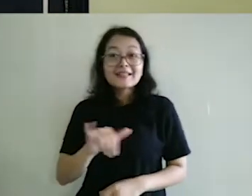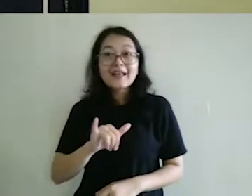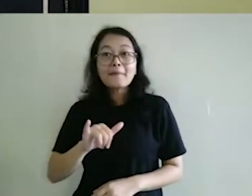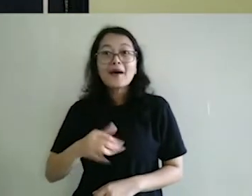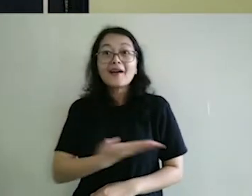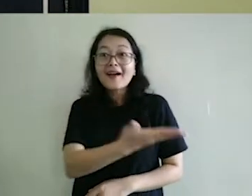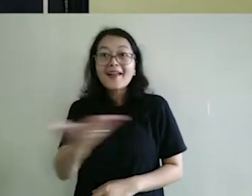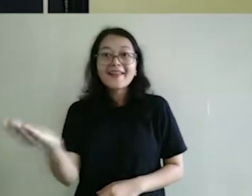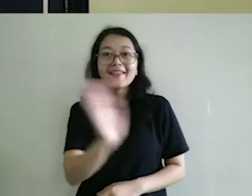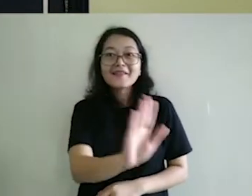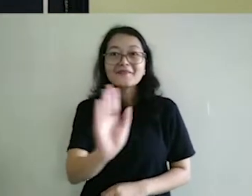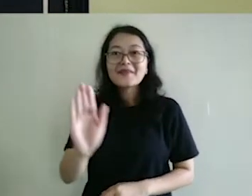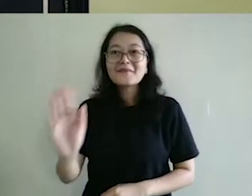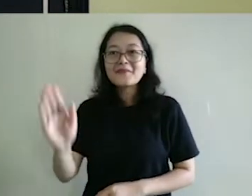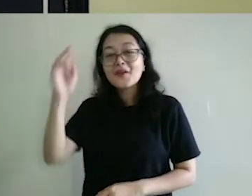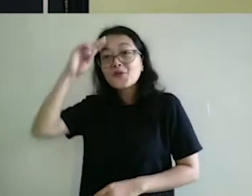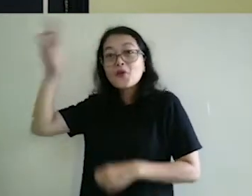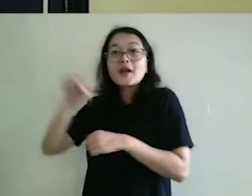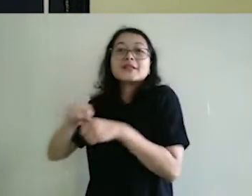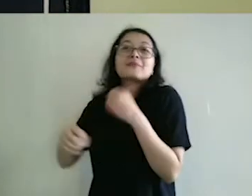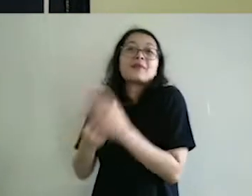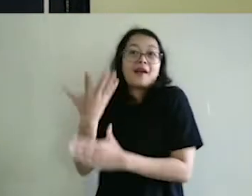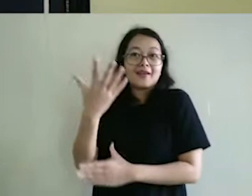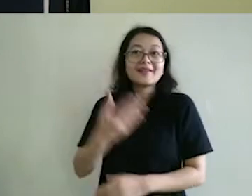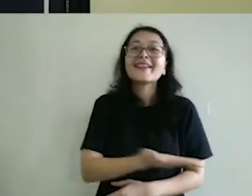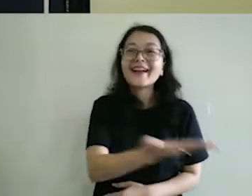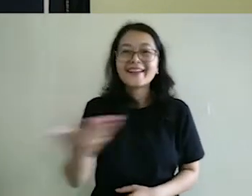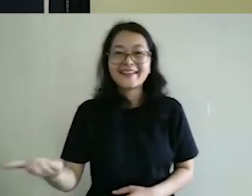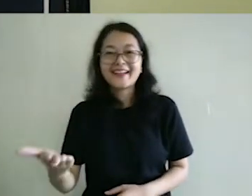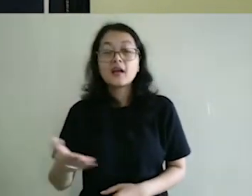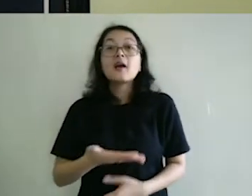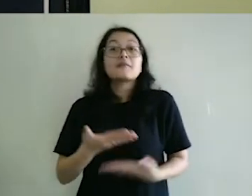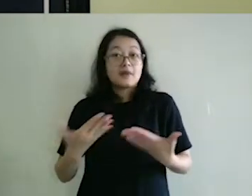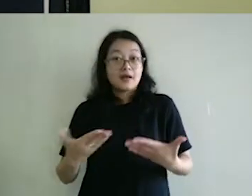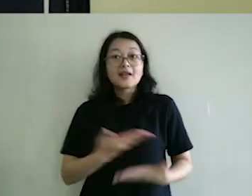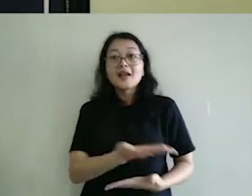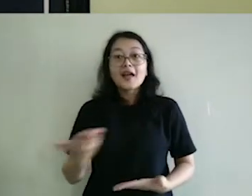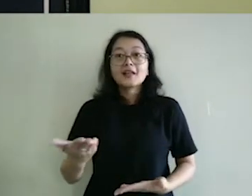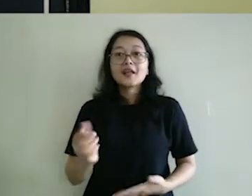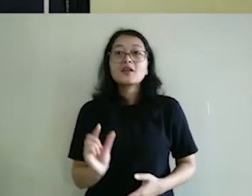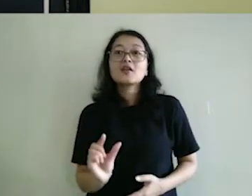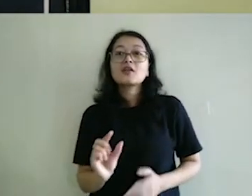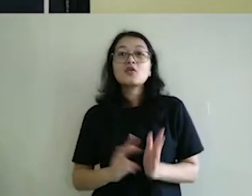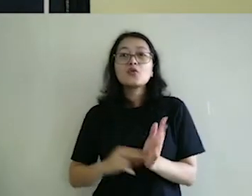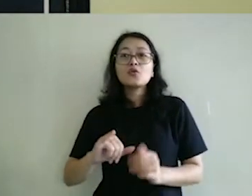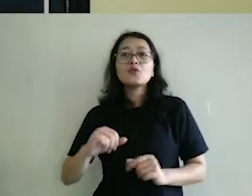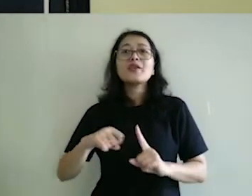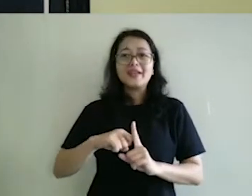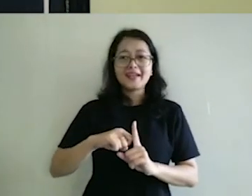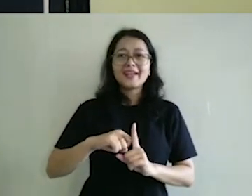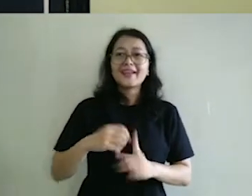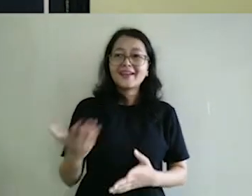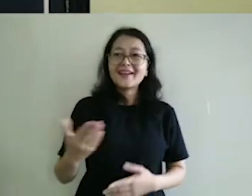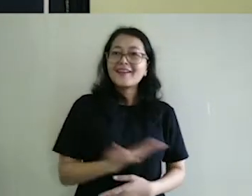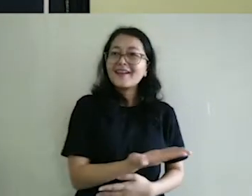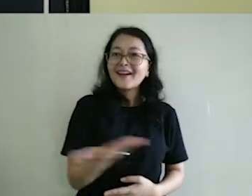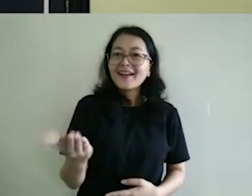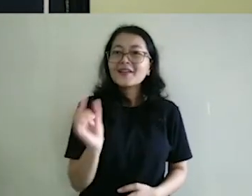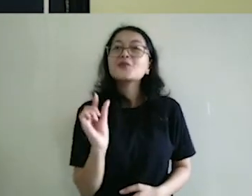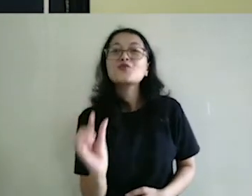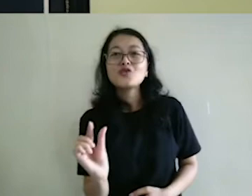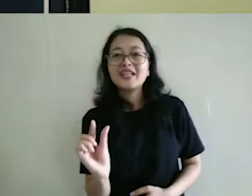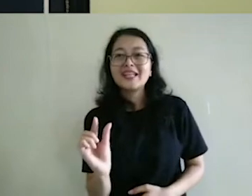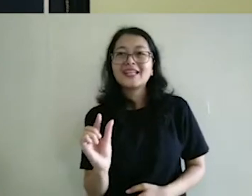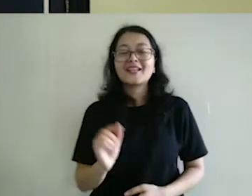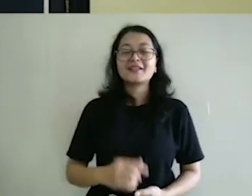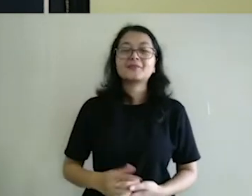dan saya. Dan Tuhan menciptakan kita bahkan lebih unik dari mawar itu. Nah, kita belajar